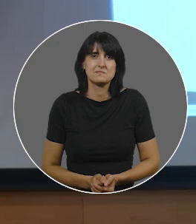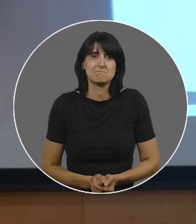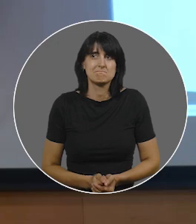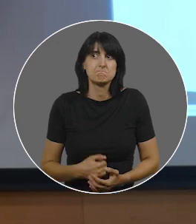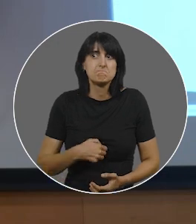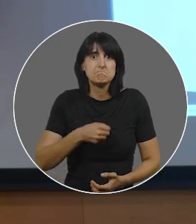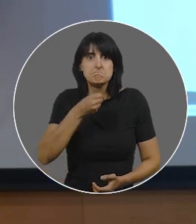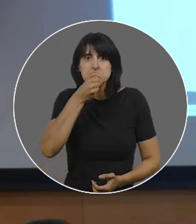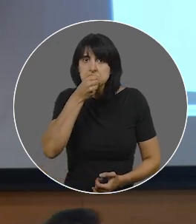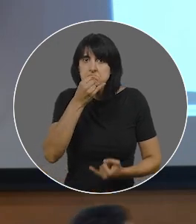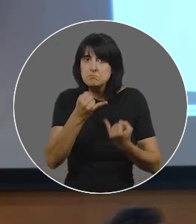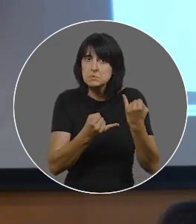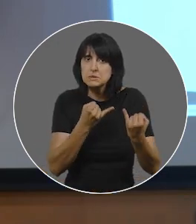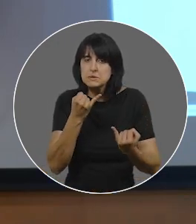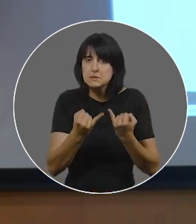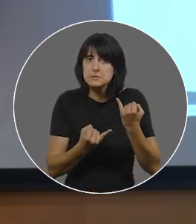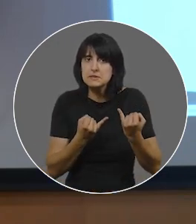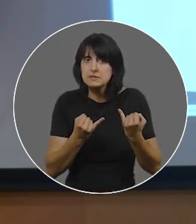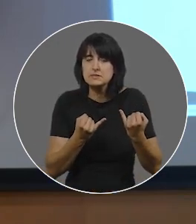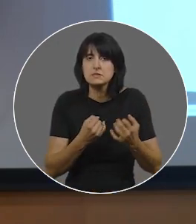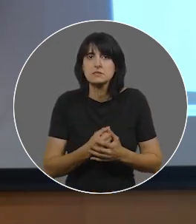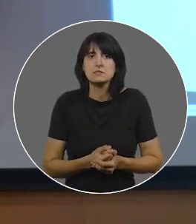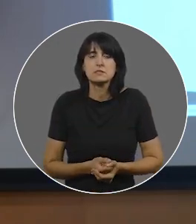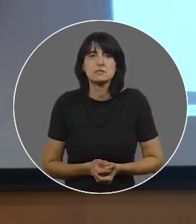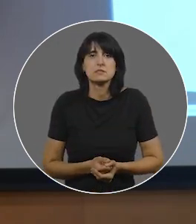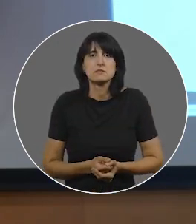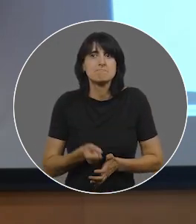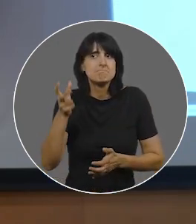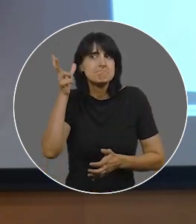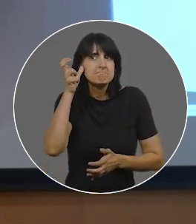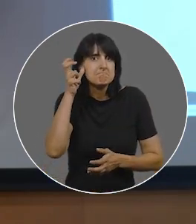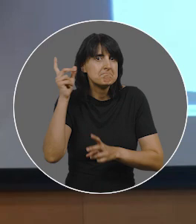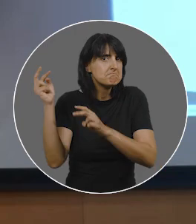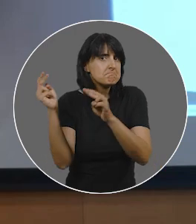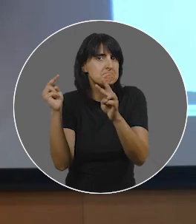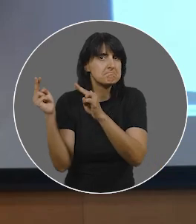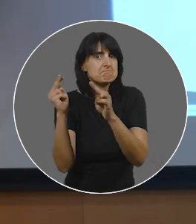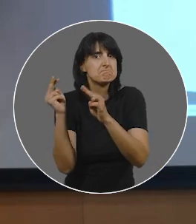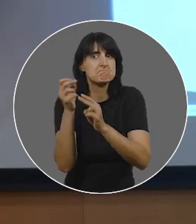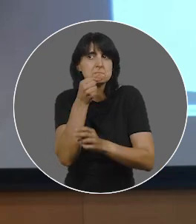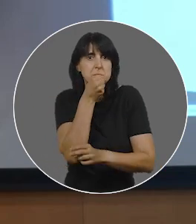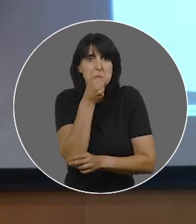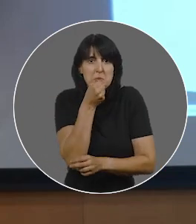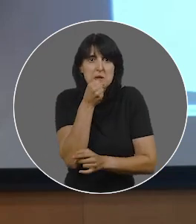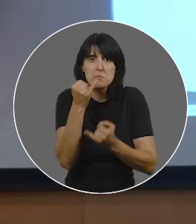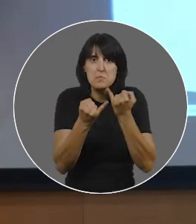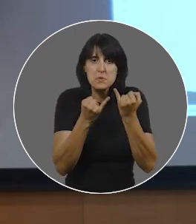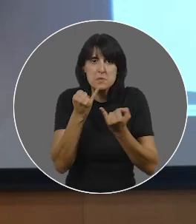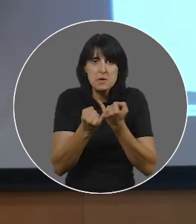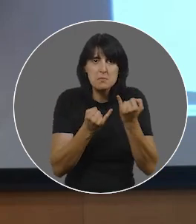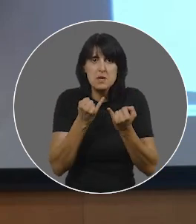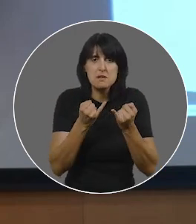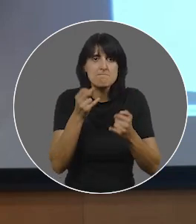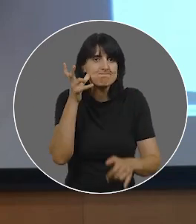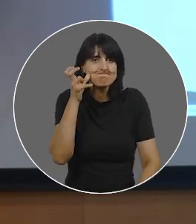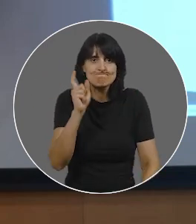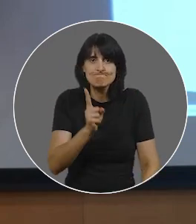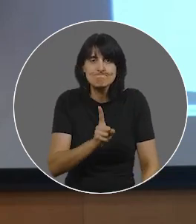El botó. Hola. Hola. Ai, però està bé, el botó.